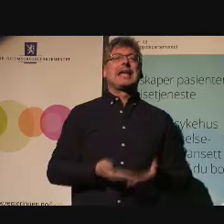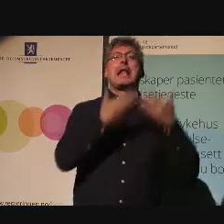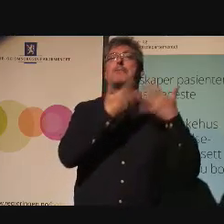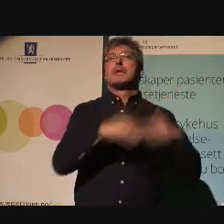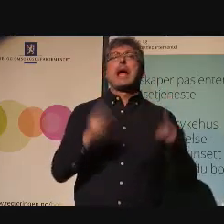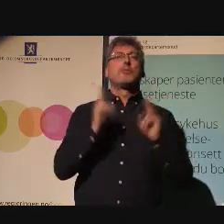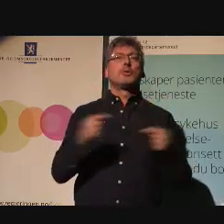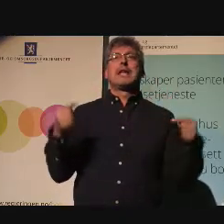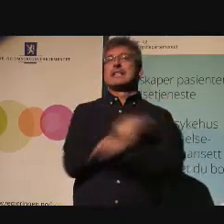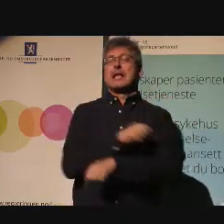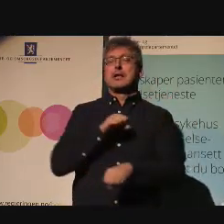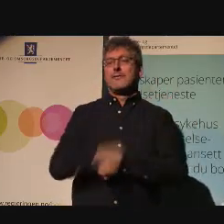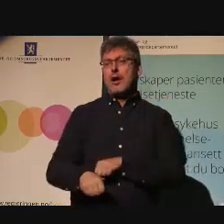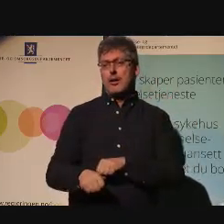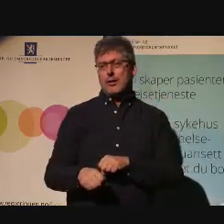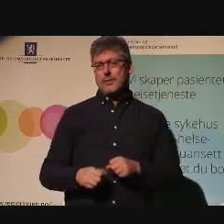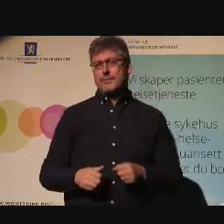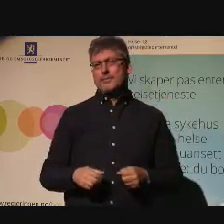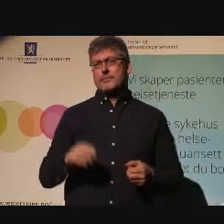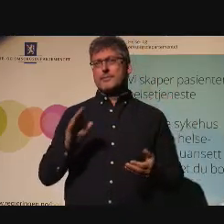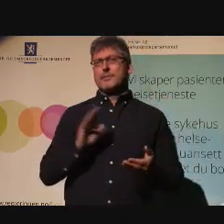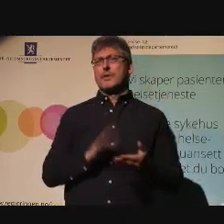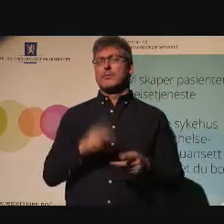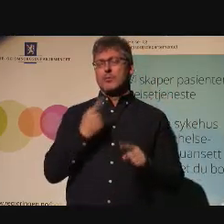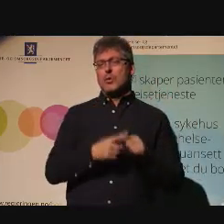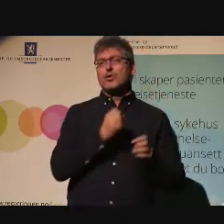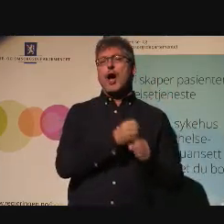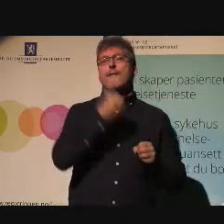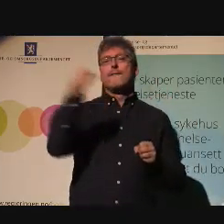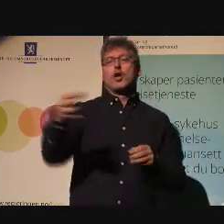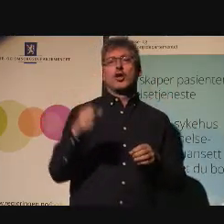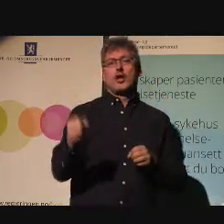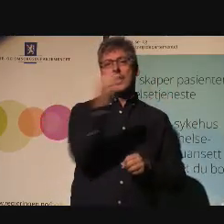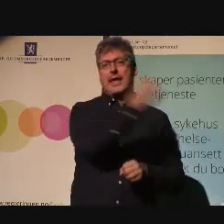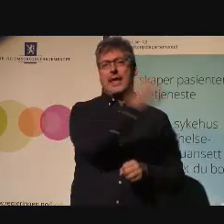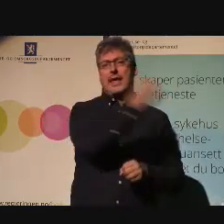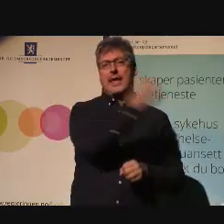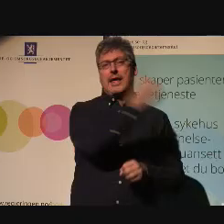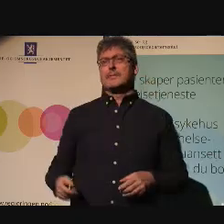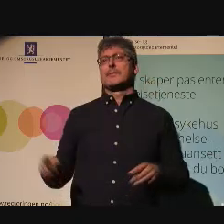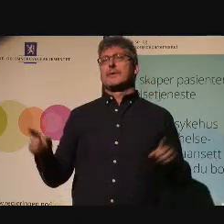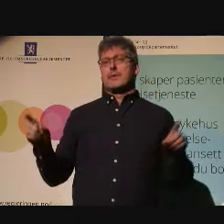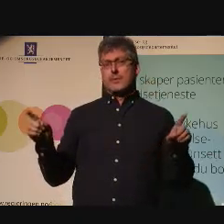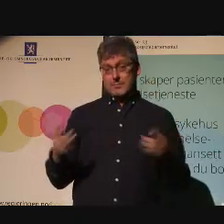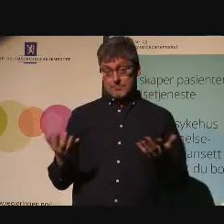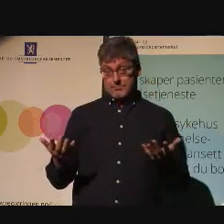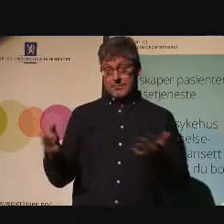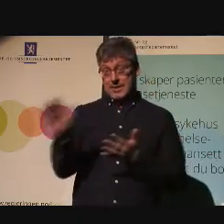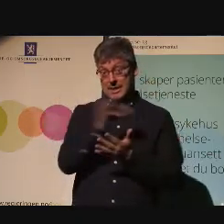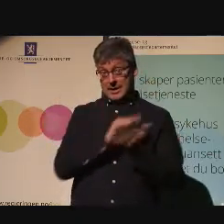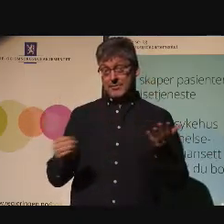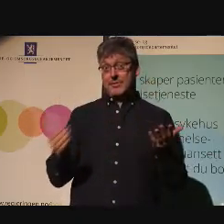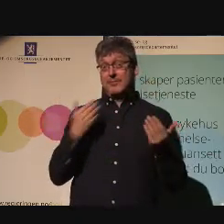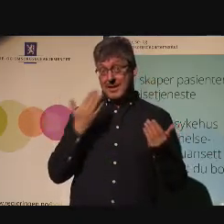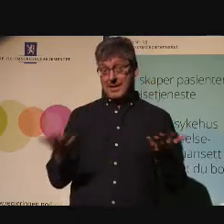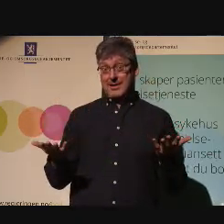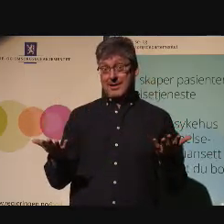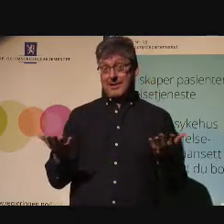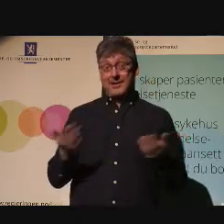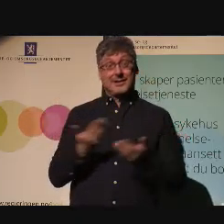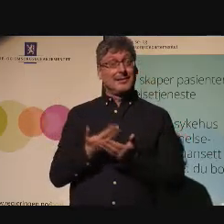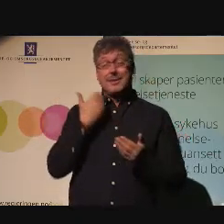hjelpetjenesten tvang og flytting. Og det gikk sånn som det måtte gå. Det gikk hverken bra